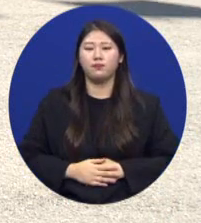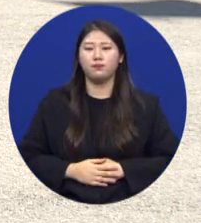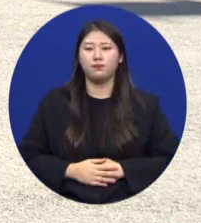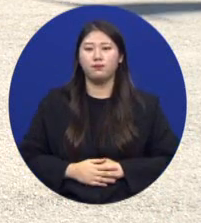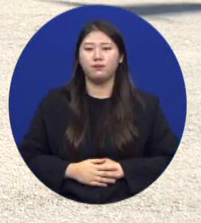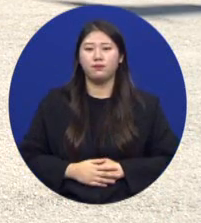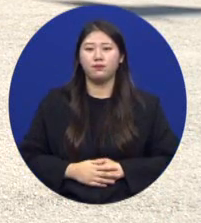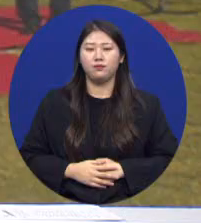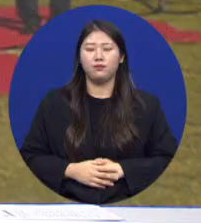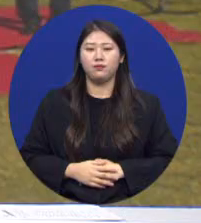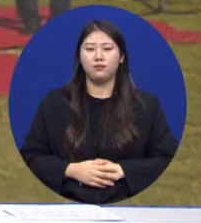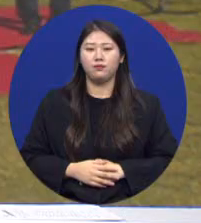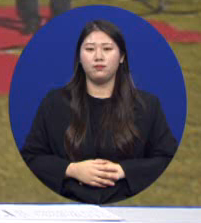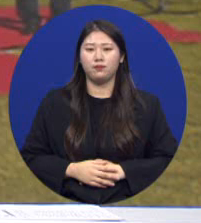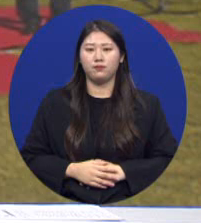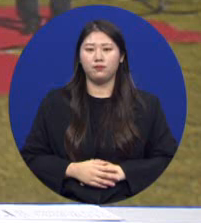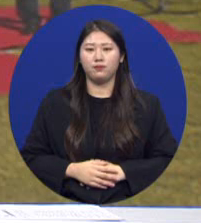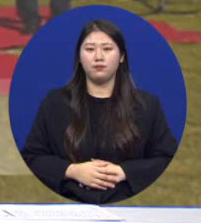김찬현입니다.